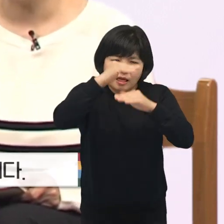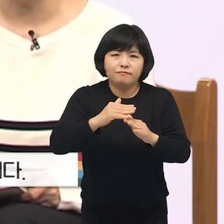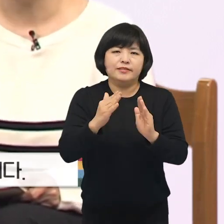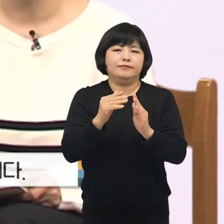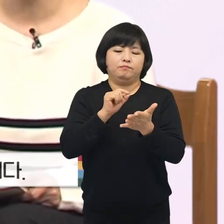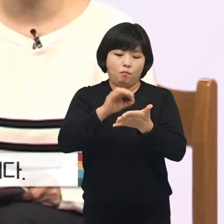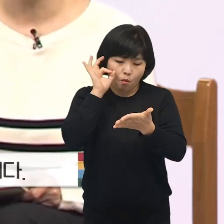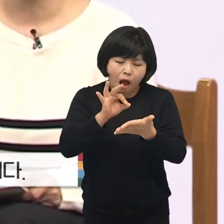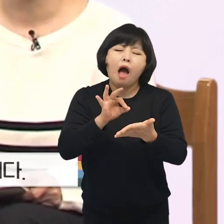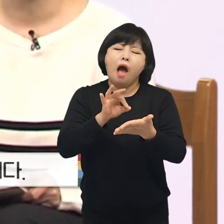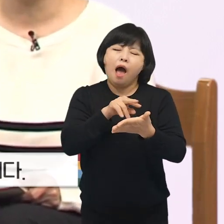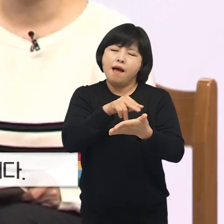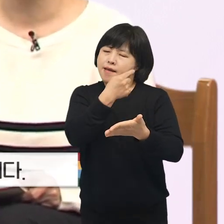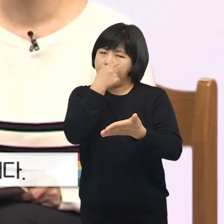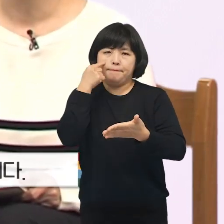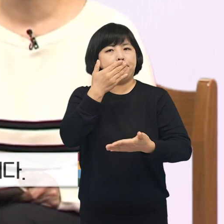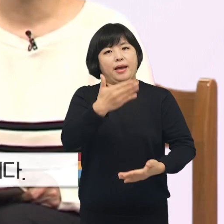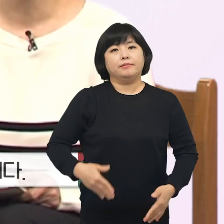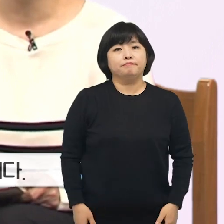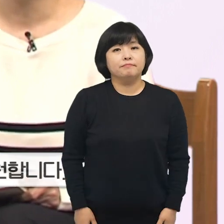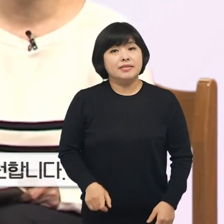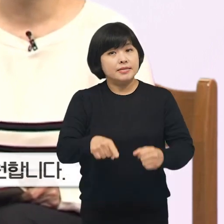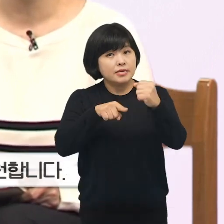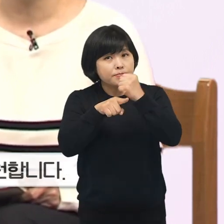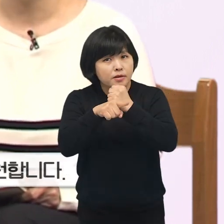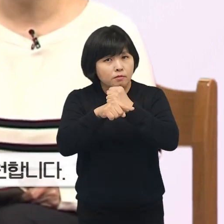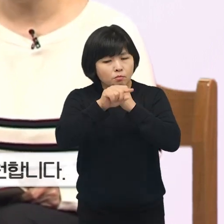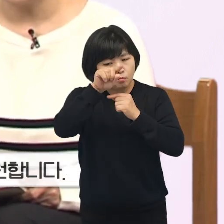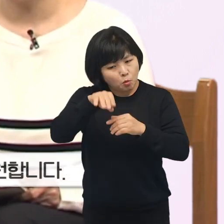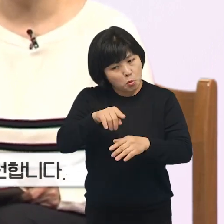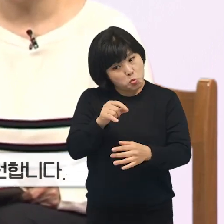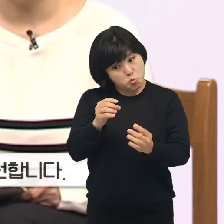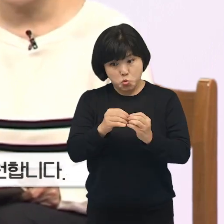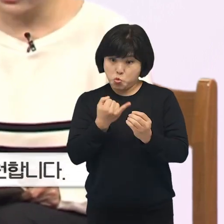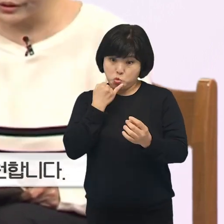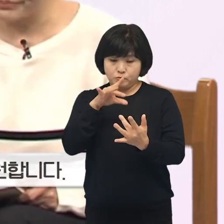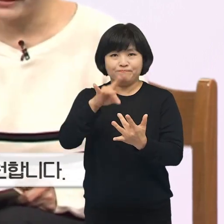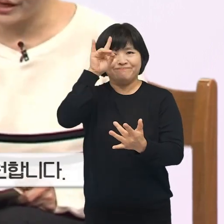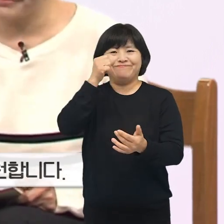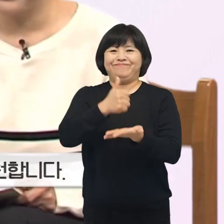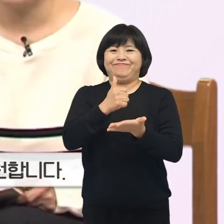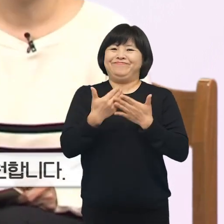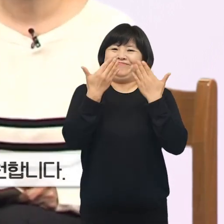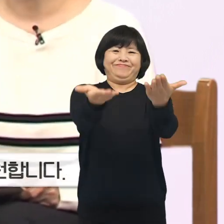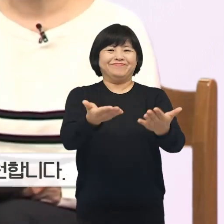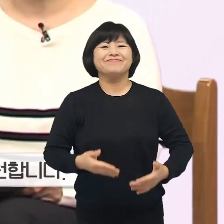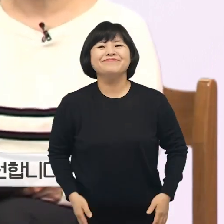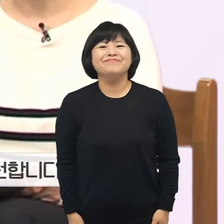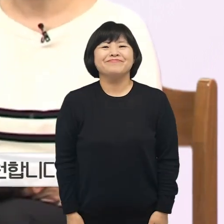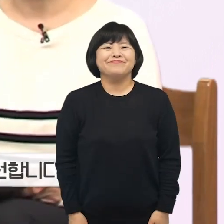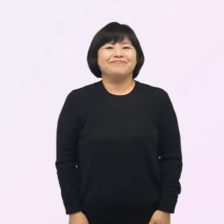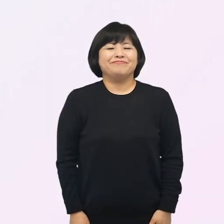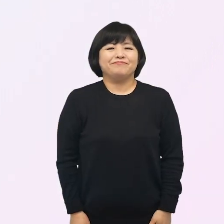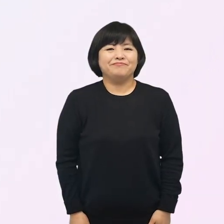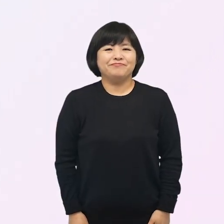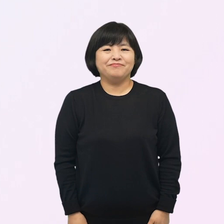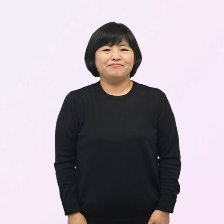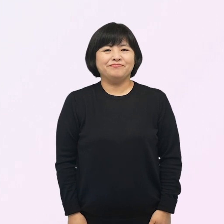책을 통해서 확인하실 수 있습니다. 그런 의미에서 저는 이 부분의 글귀를 추천해 드립니다.